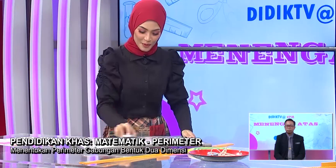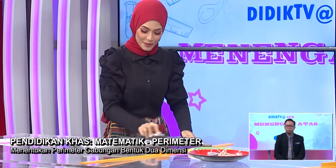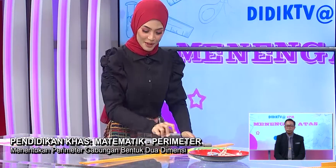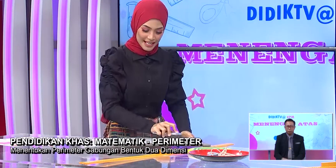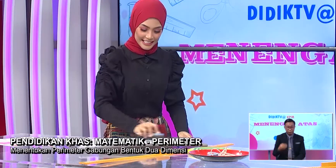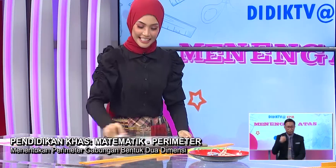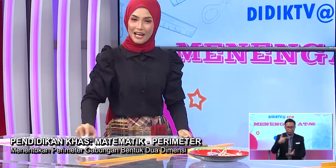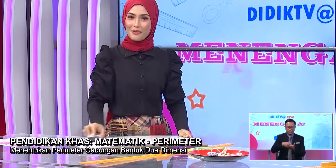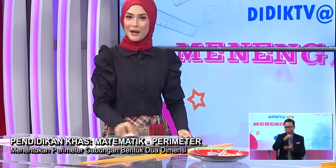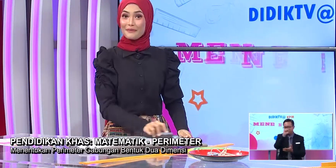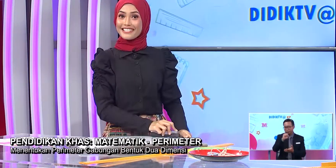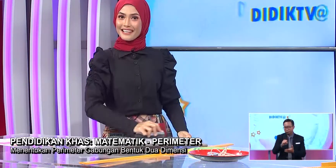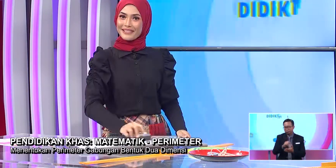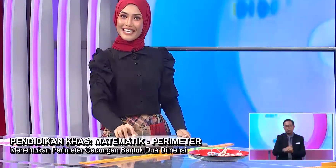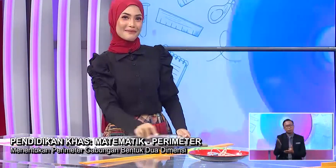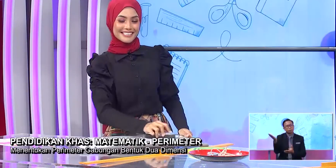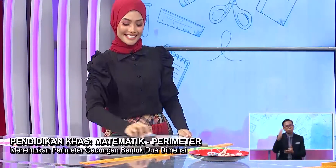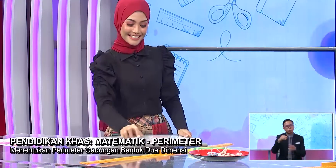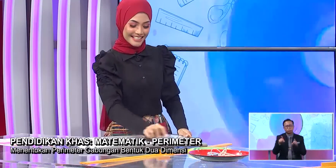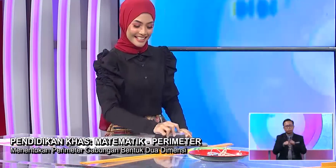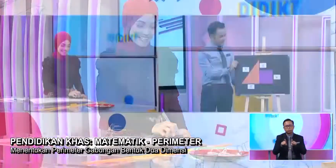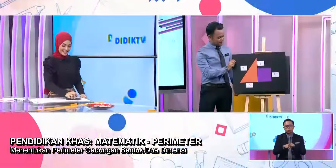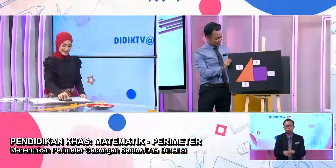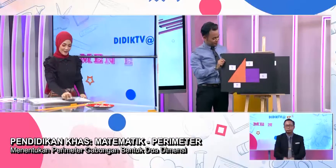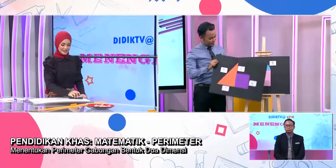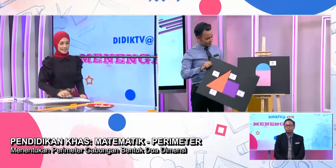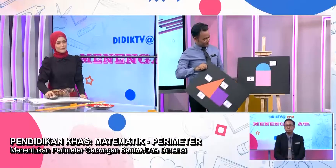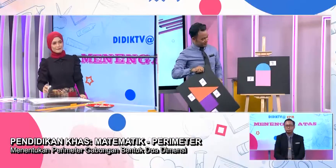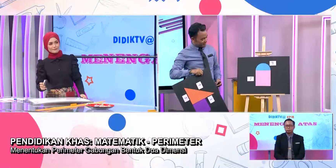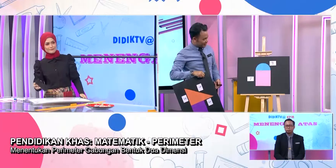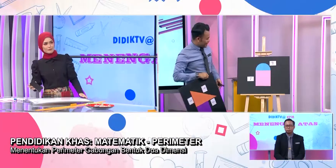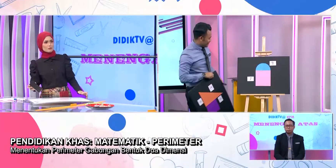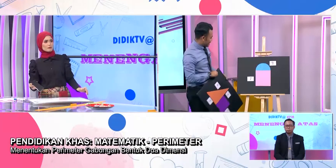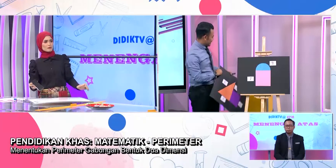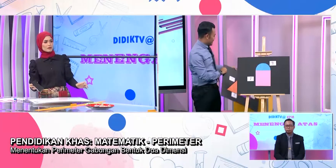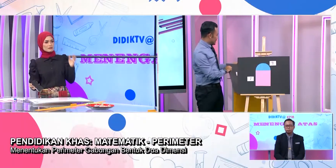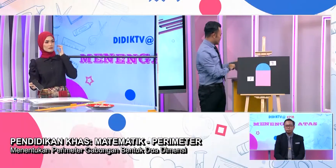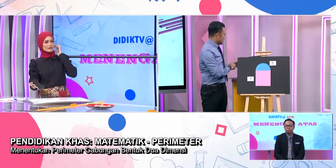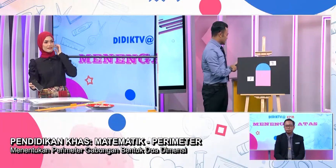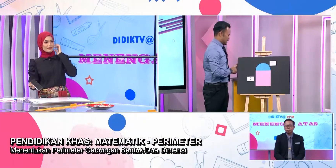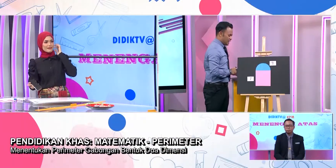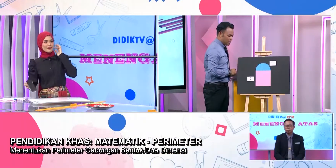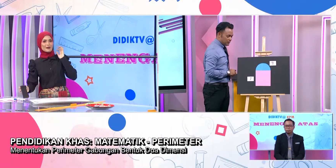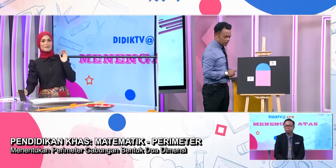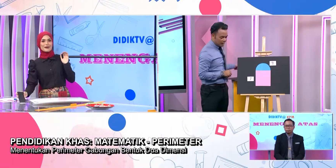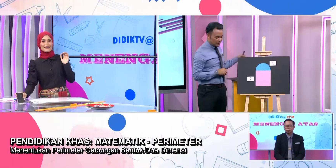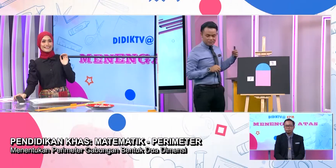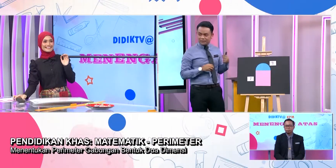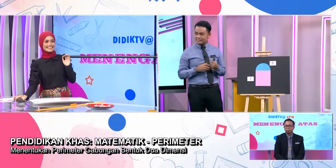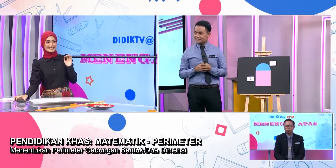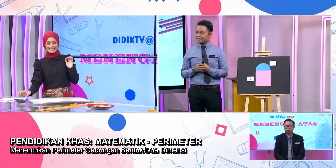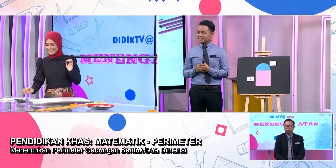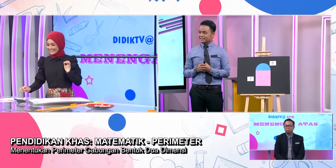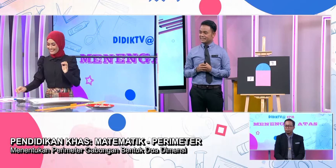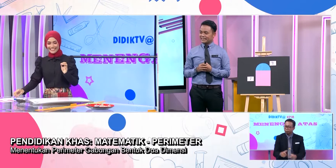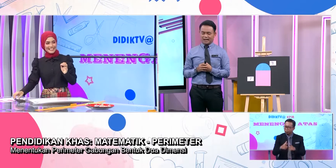lagi Hai murid-murid kita lakukan bersama-sama oke oke Bisa bentuknya agak